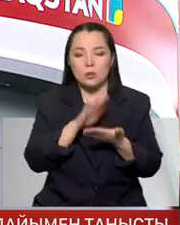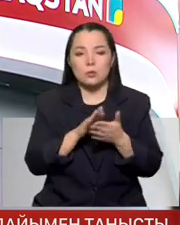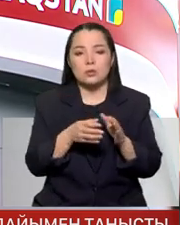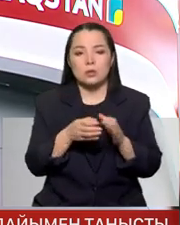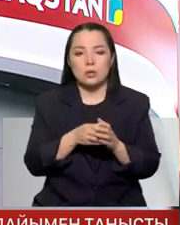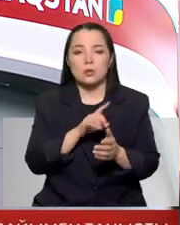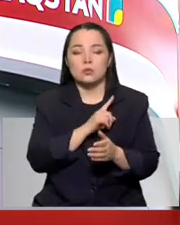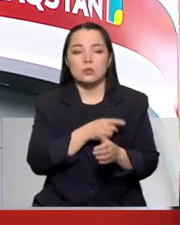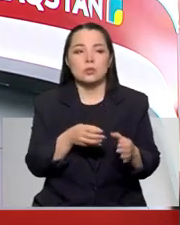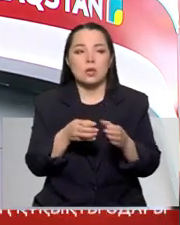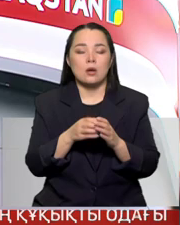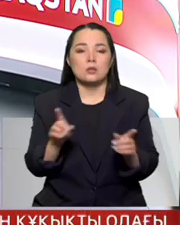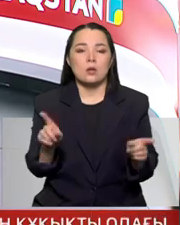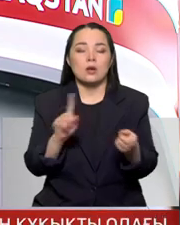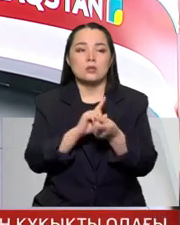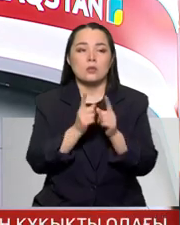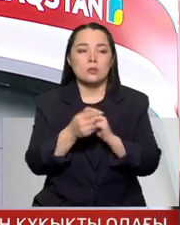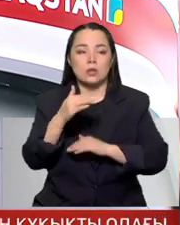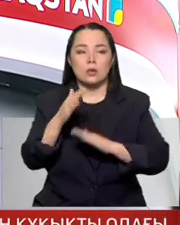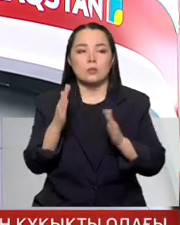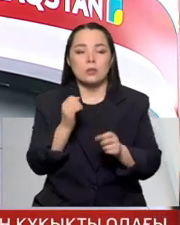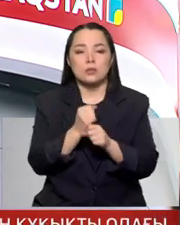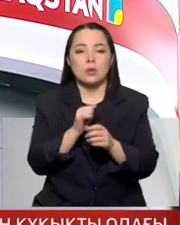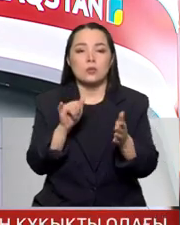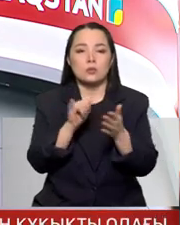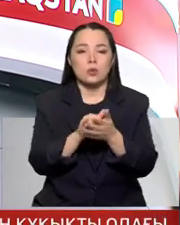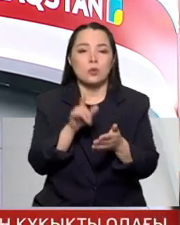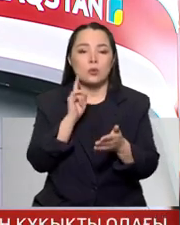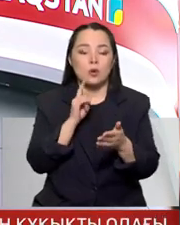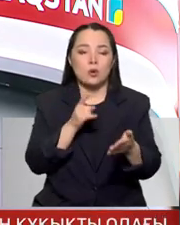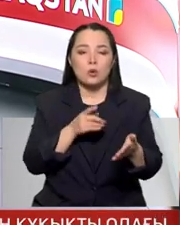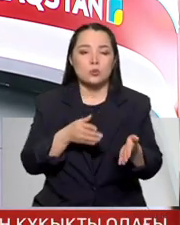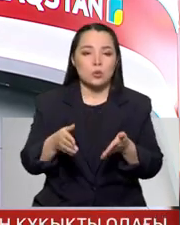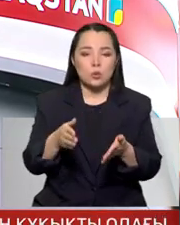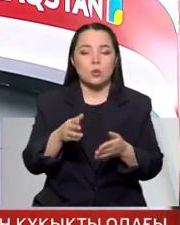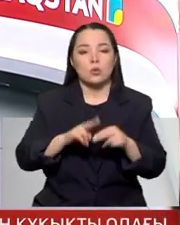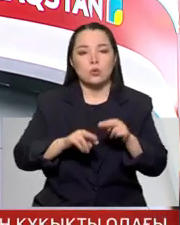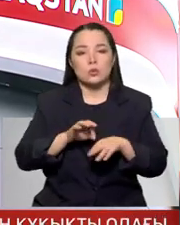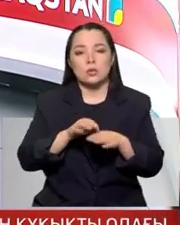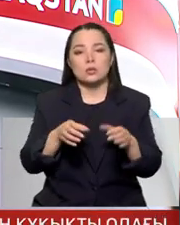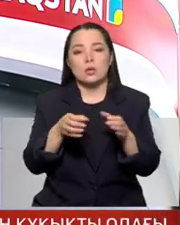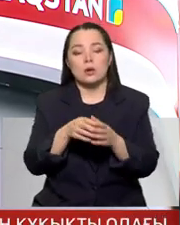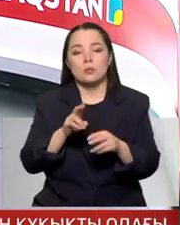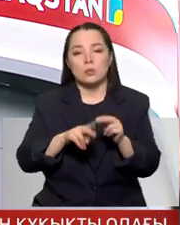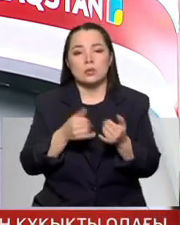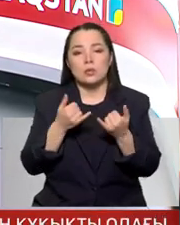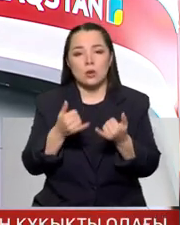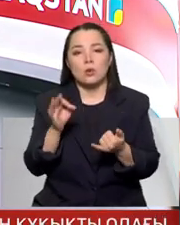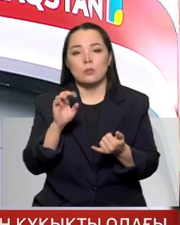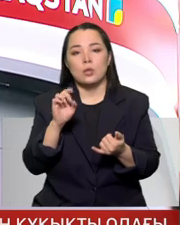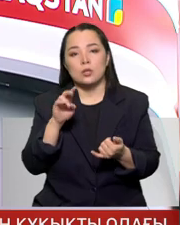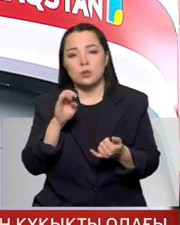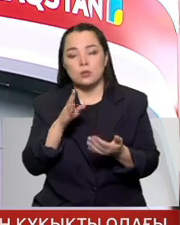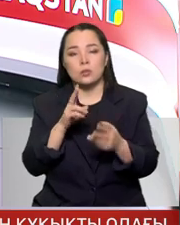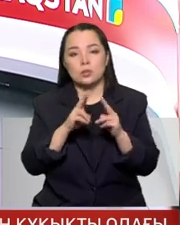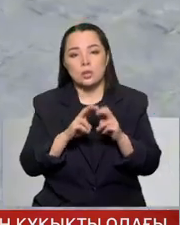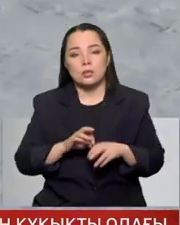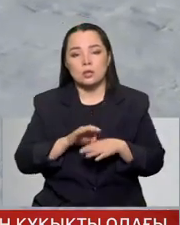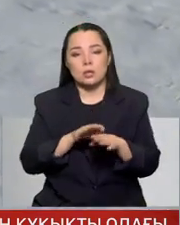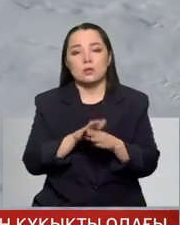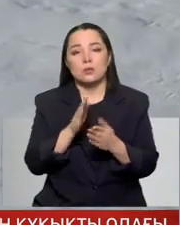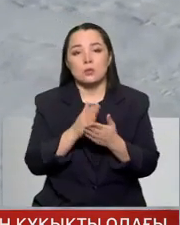уақытта күштік трансформатор орнатылып, уақытша жолдар мен құрылыс штабы салынды. Жұмыс барысын премьер-министр Олжас Бектенов тексеріп